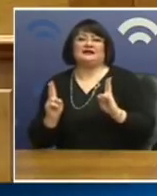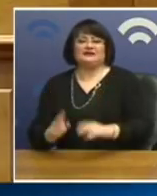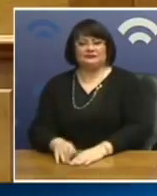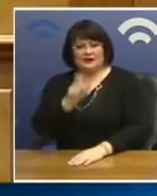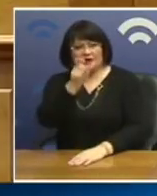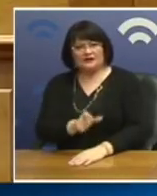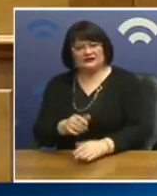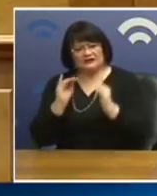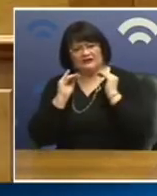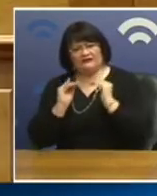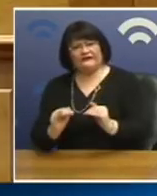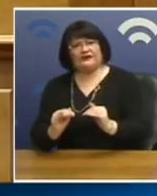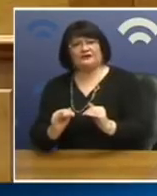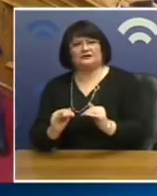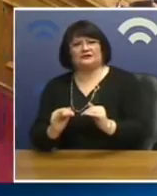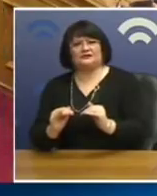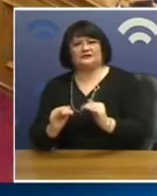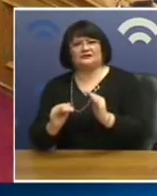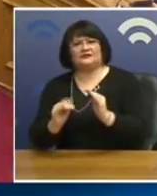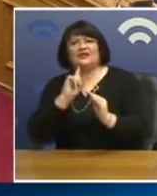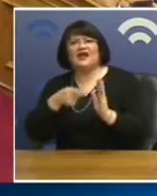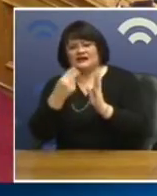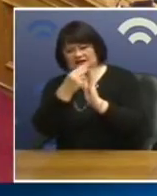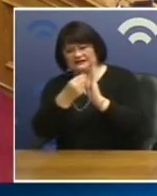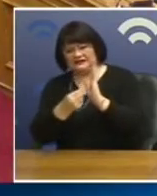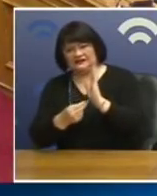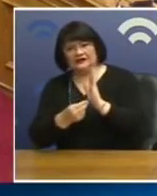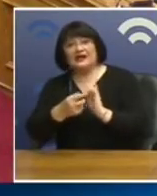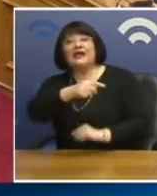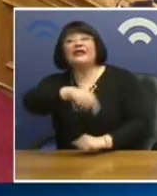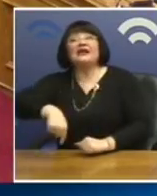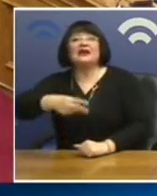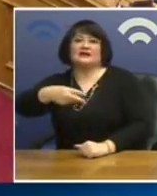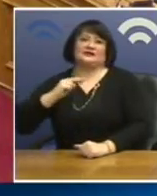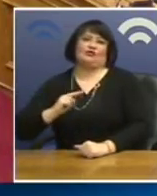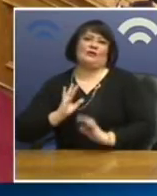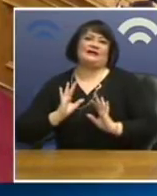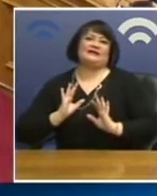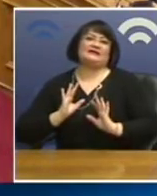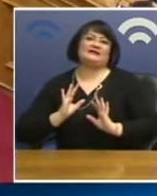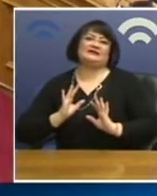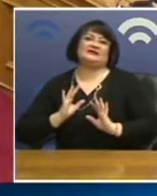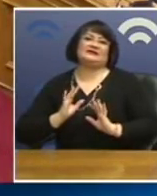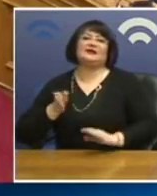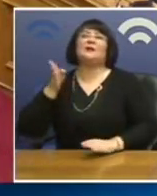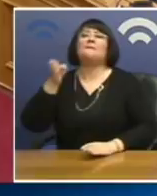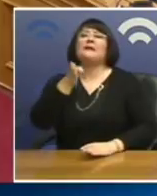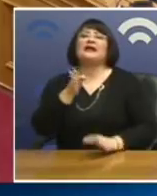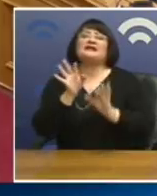πίσω, ούτε καν ήρθατε να απαντήσετε. Προτιμήσατε να κάνετε περιοδεία στη